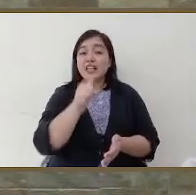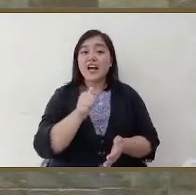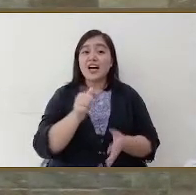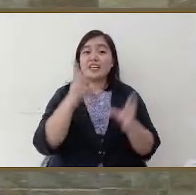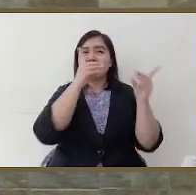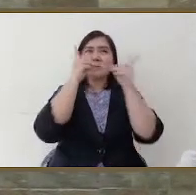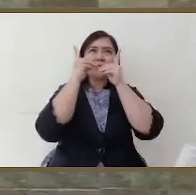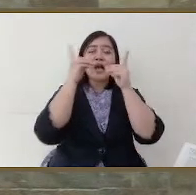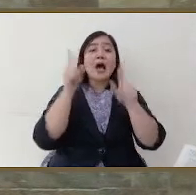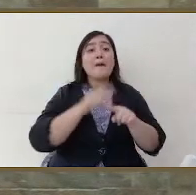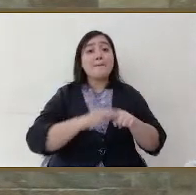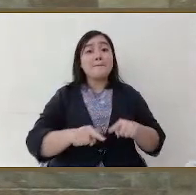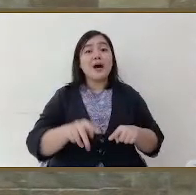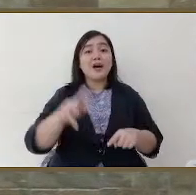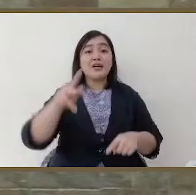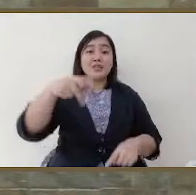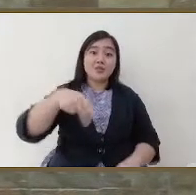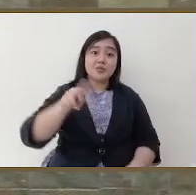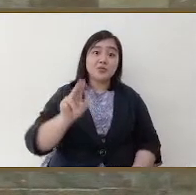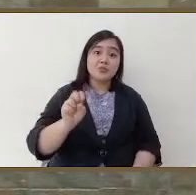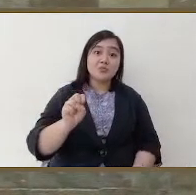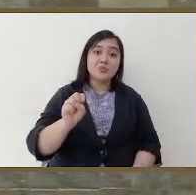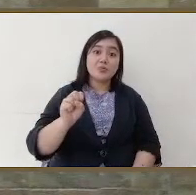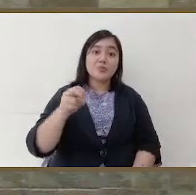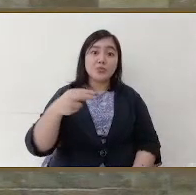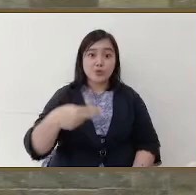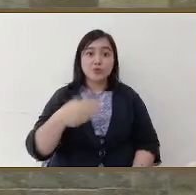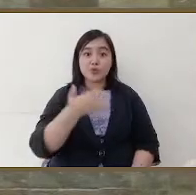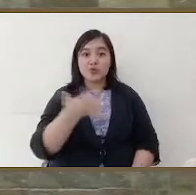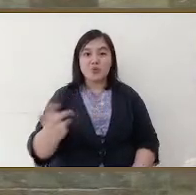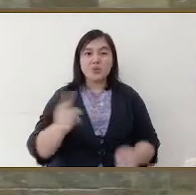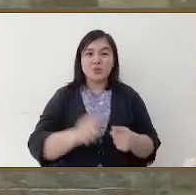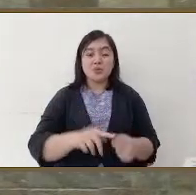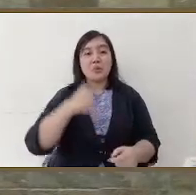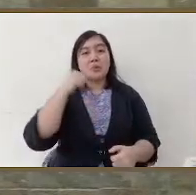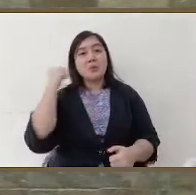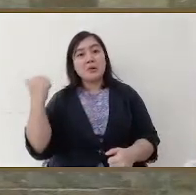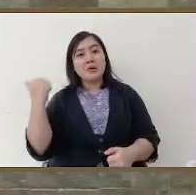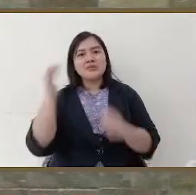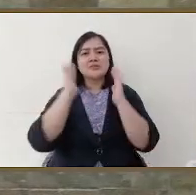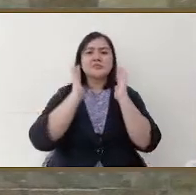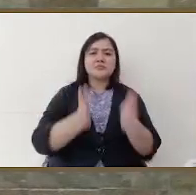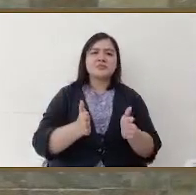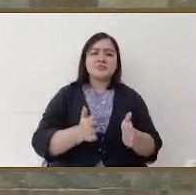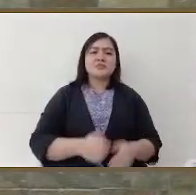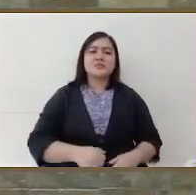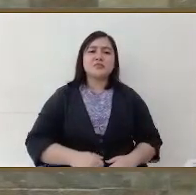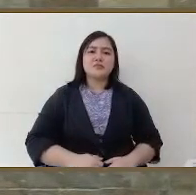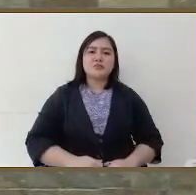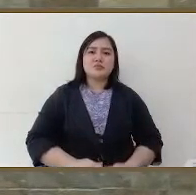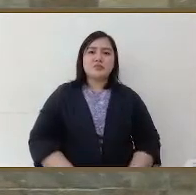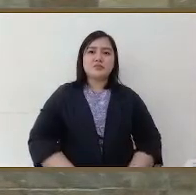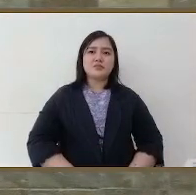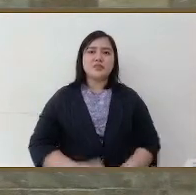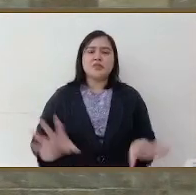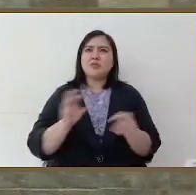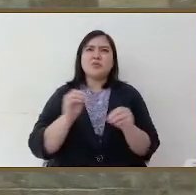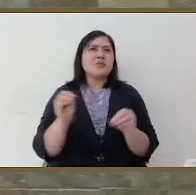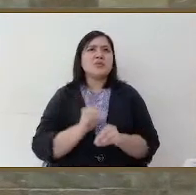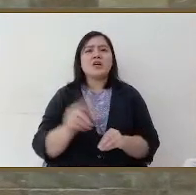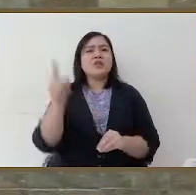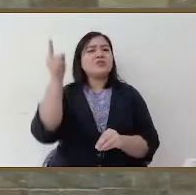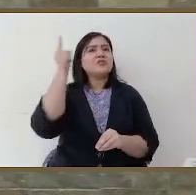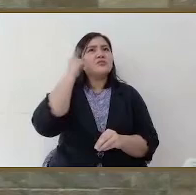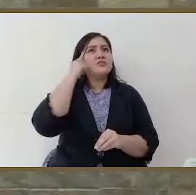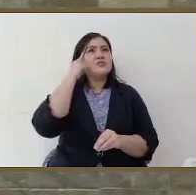To someone. Karamihang mga pusher ay wala pang kinalaman, wala pa silang idea tungkol sa love, wala silang